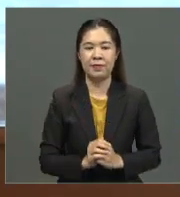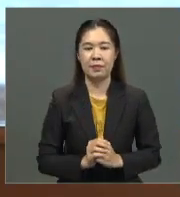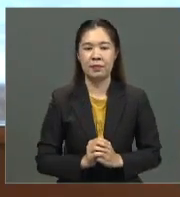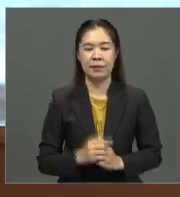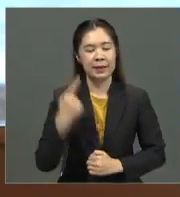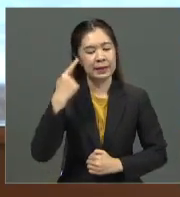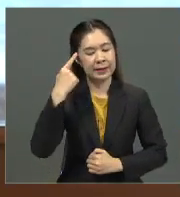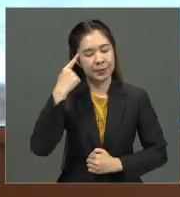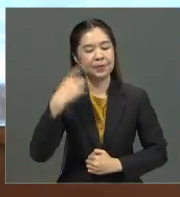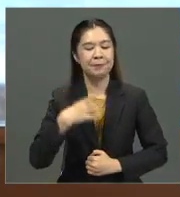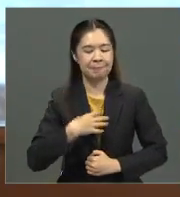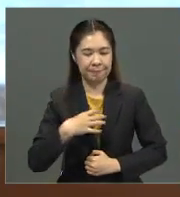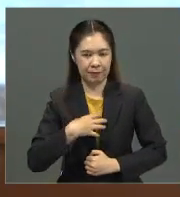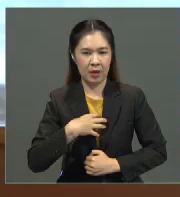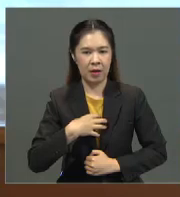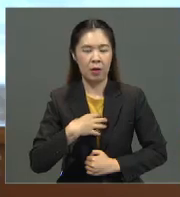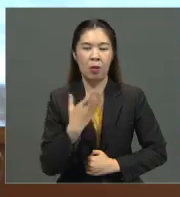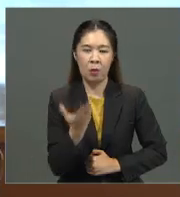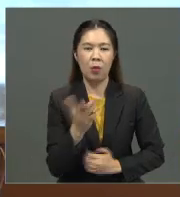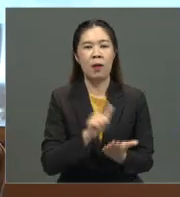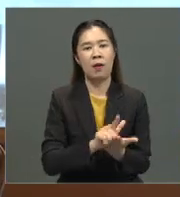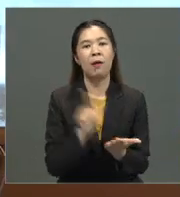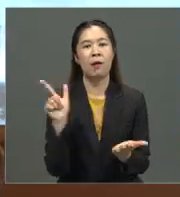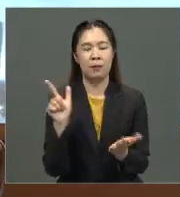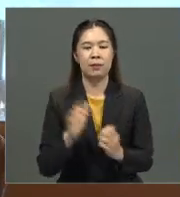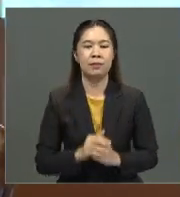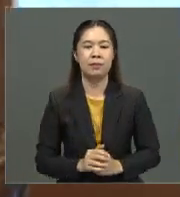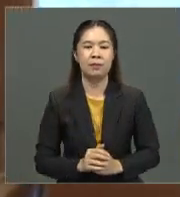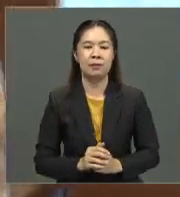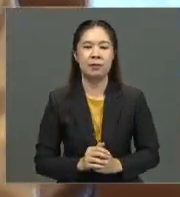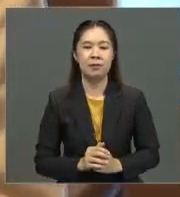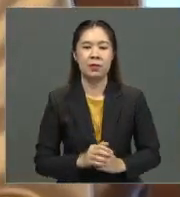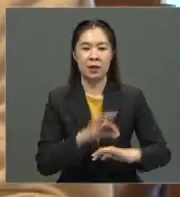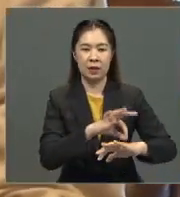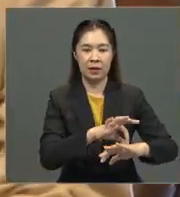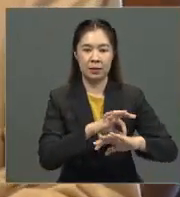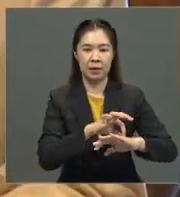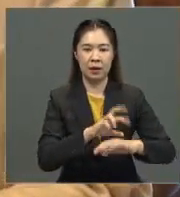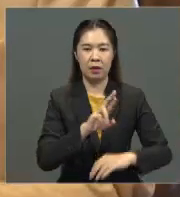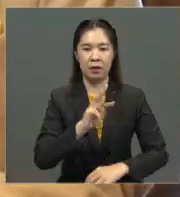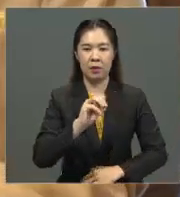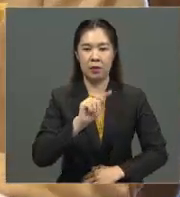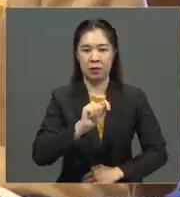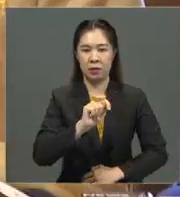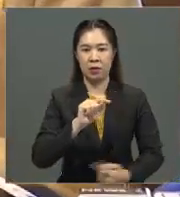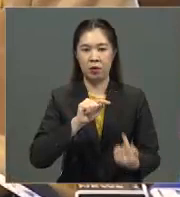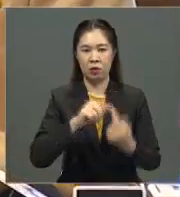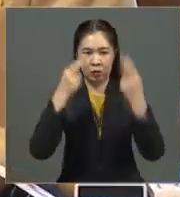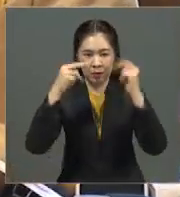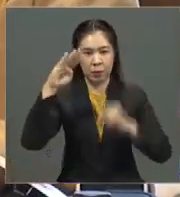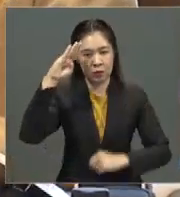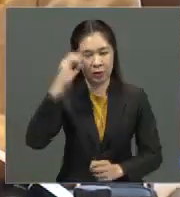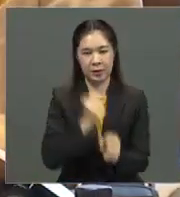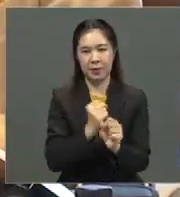ได้แสดงความจำนงที่จะขอลาออกนะครับจากตำแหน่งรัฐมนตรีประจำสำนักนายกรัฐมนต